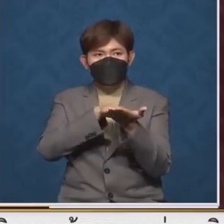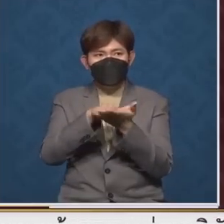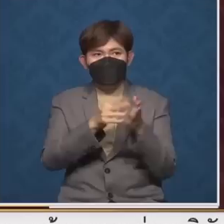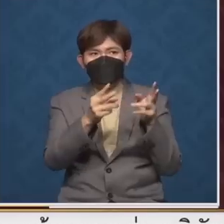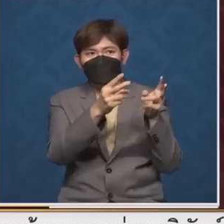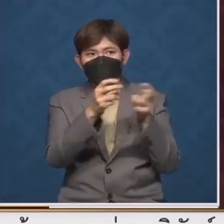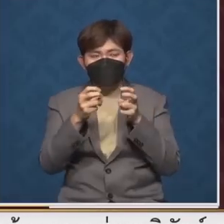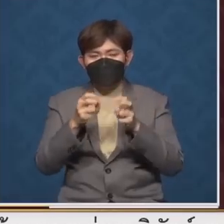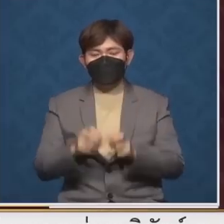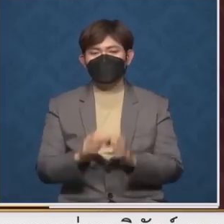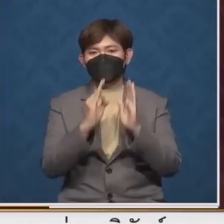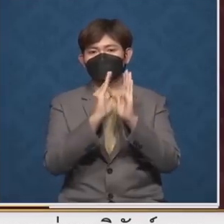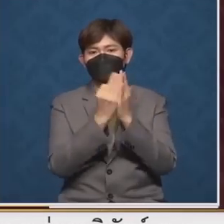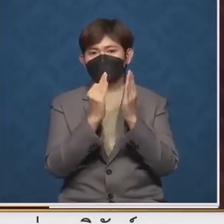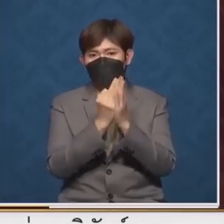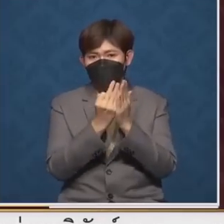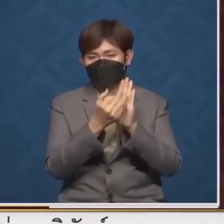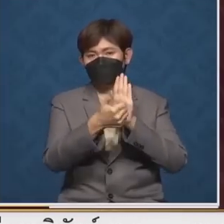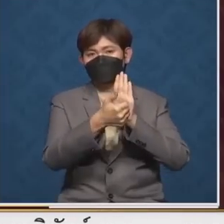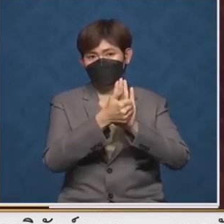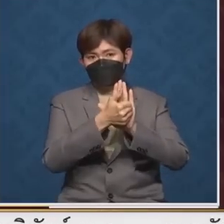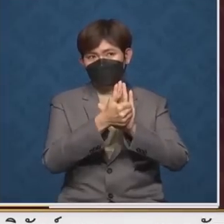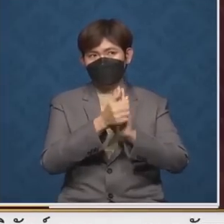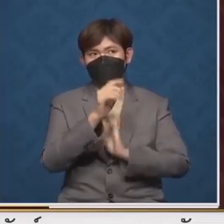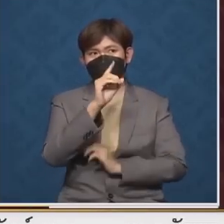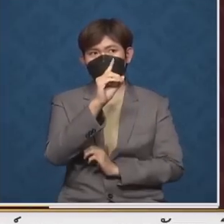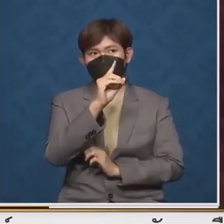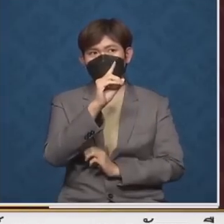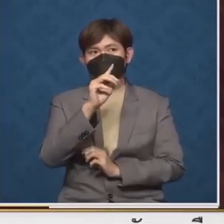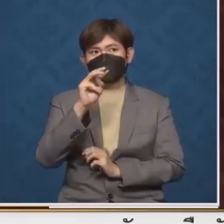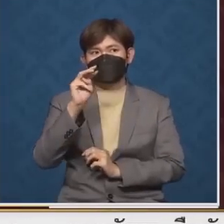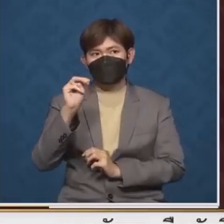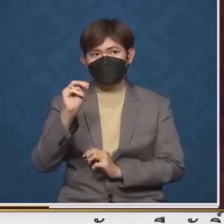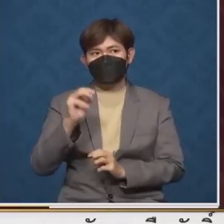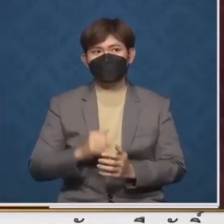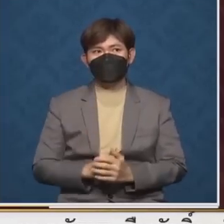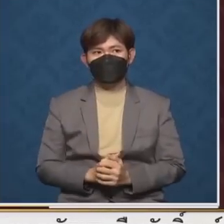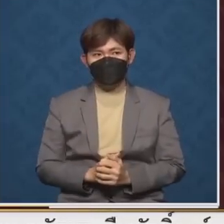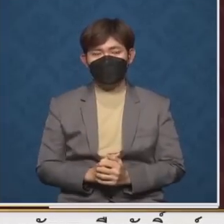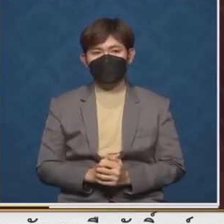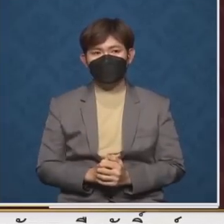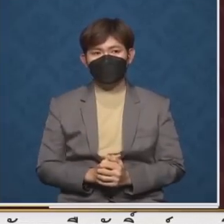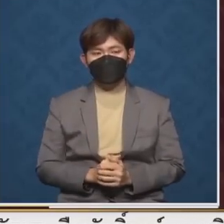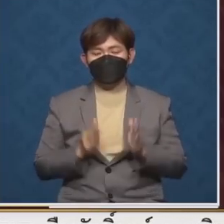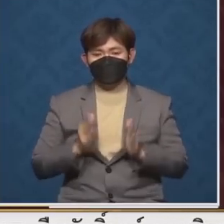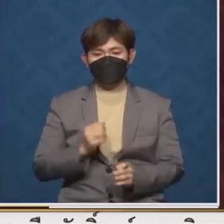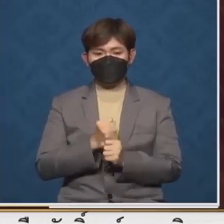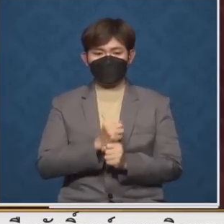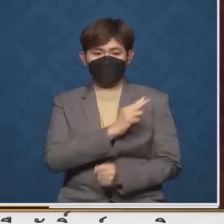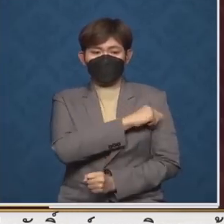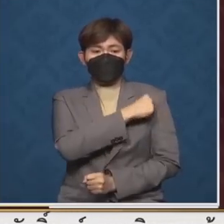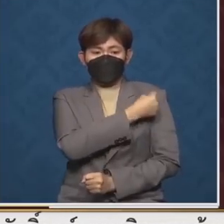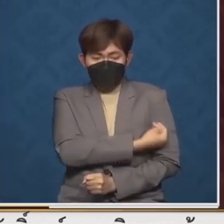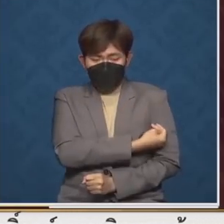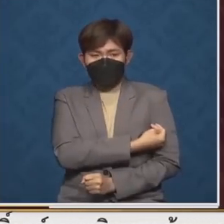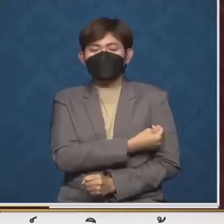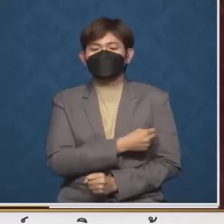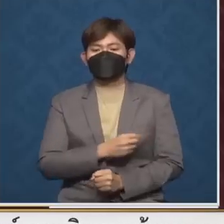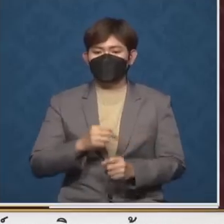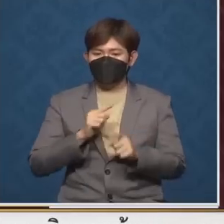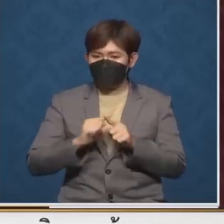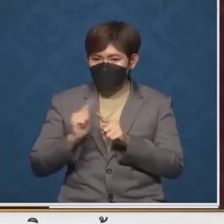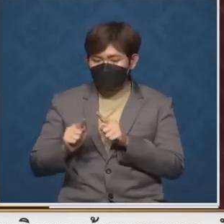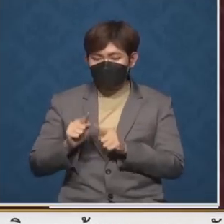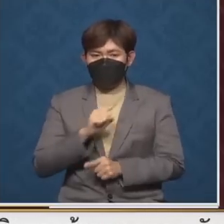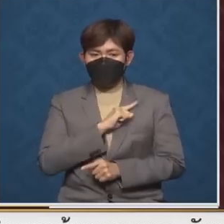Drama Addictเขาเขียนว่า เจ้หน้ที่สาสุขเดินแจกรวจ ATK้ประช